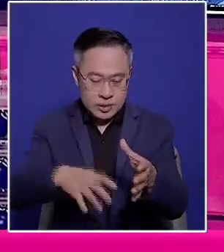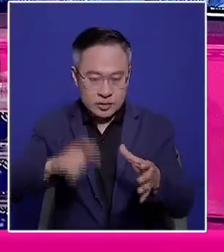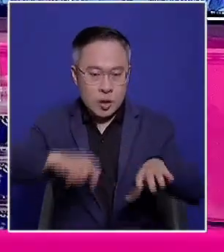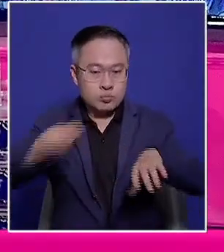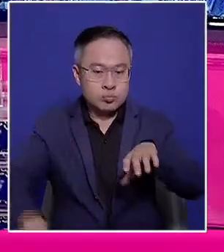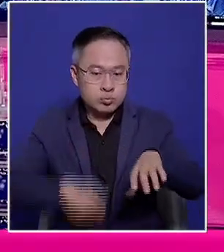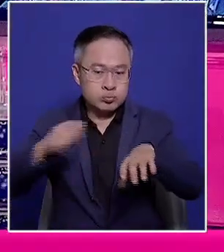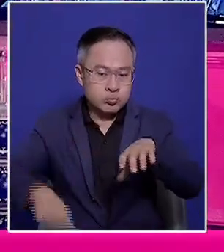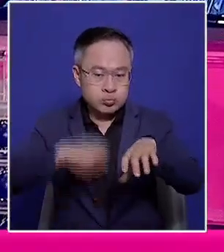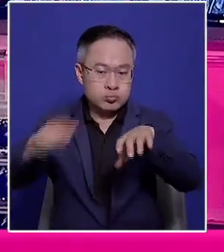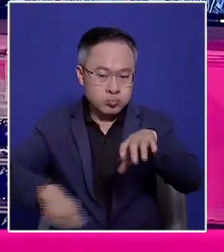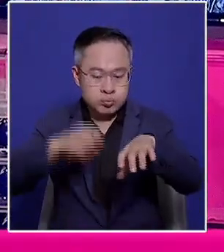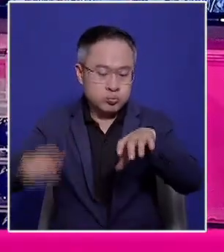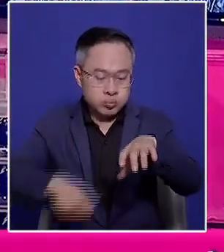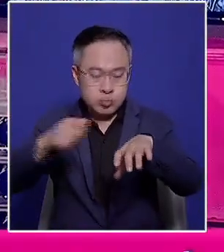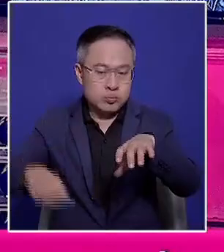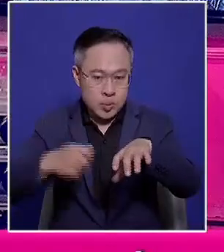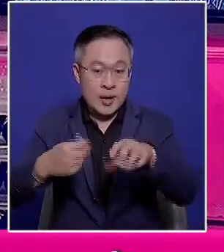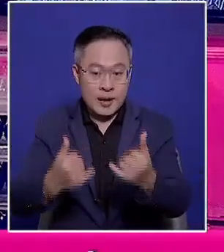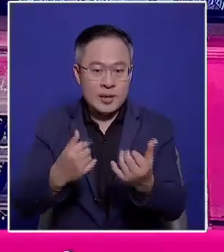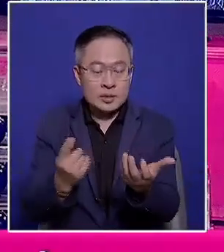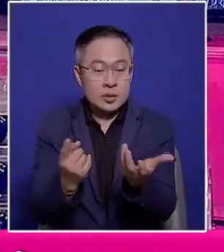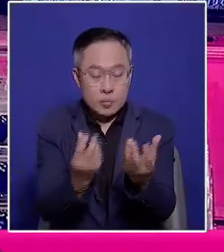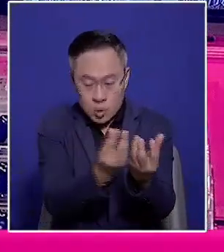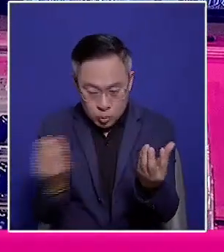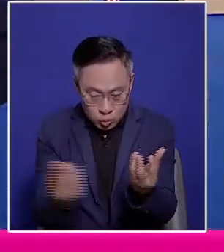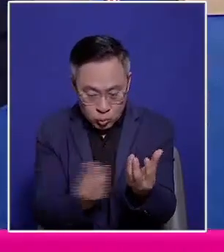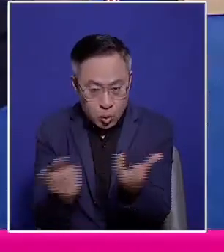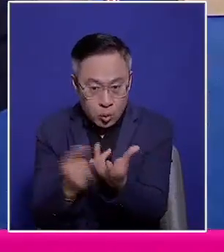มวดอักษรจำนวน